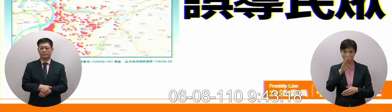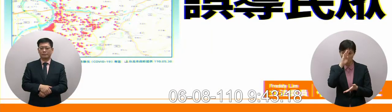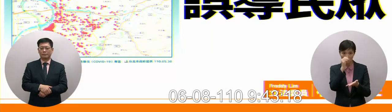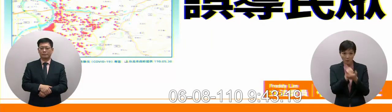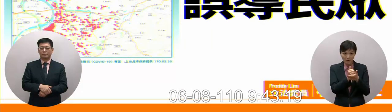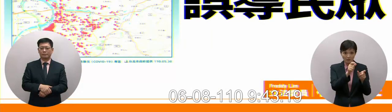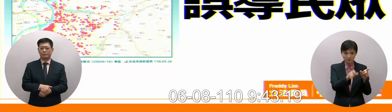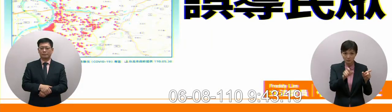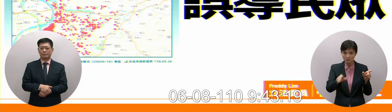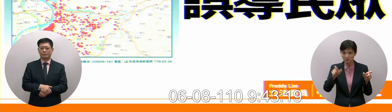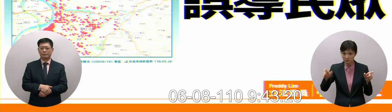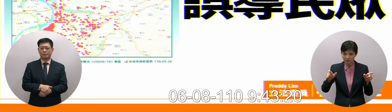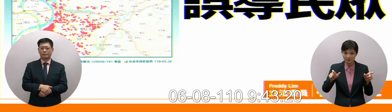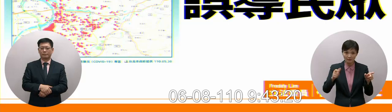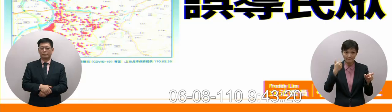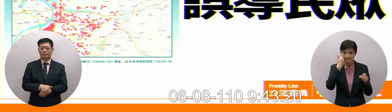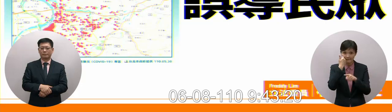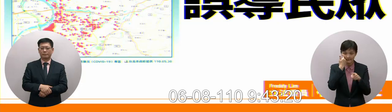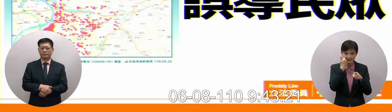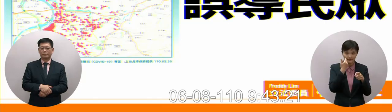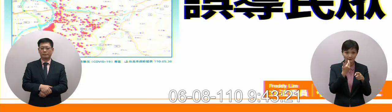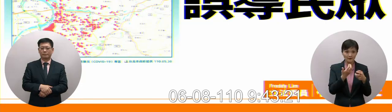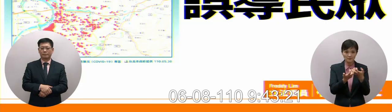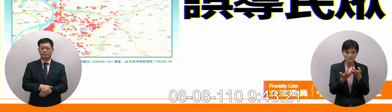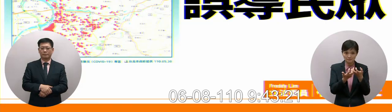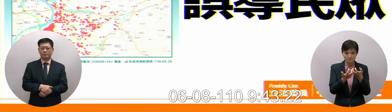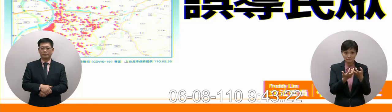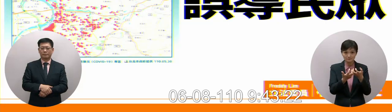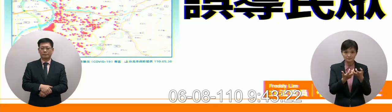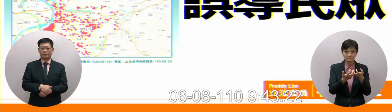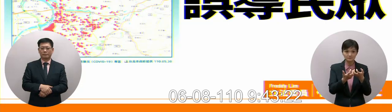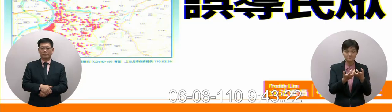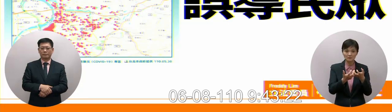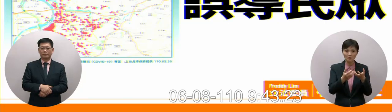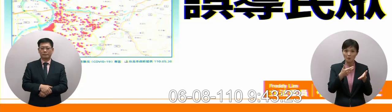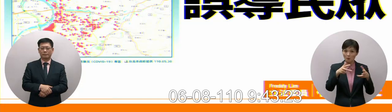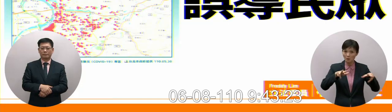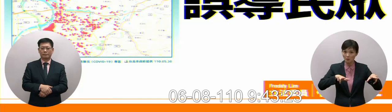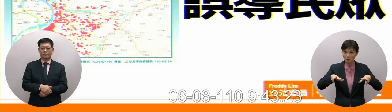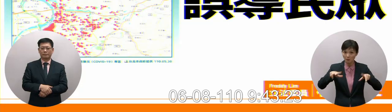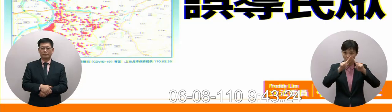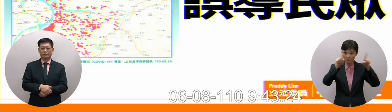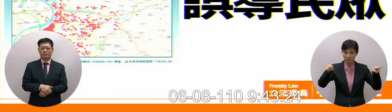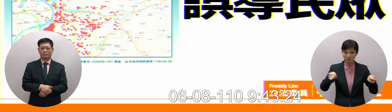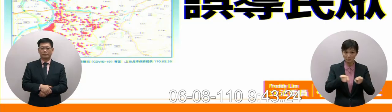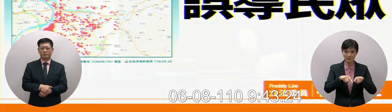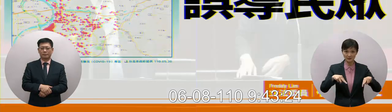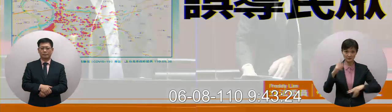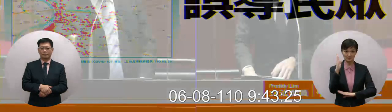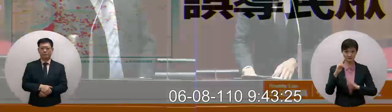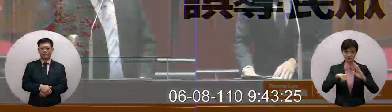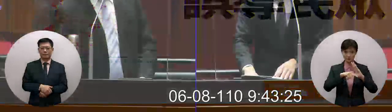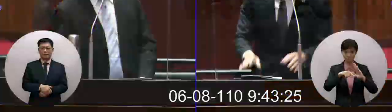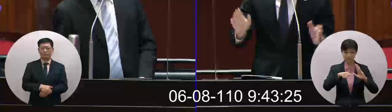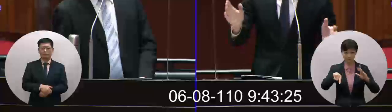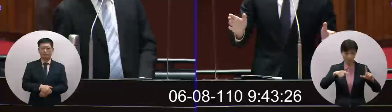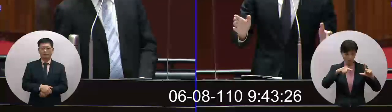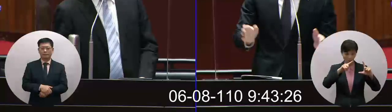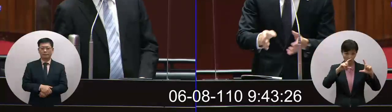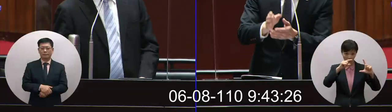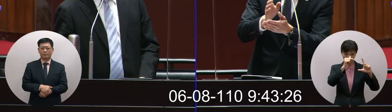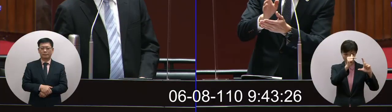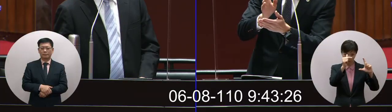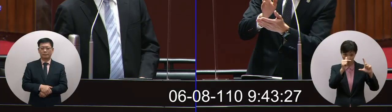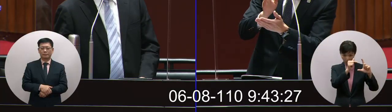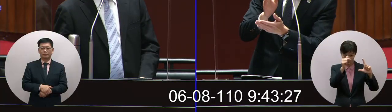度图啦吼。内底即个图吼，你若看边仔遐有足侪行政区，拢是红红红，是安怎？